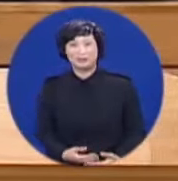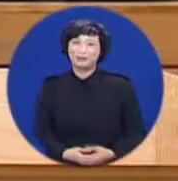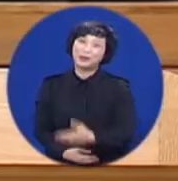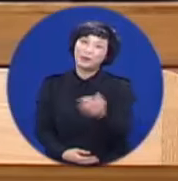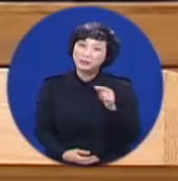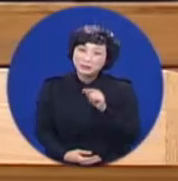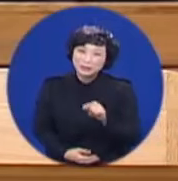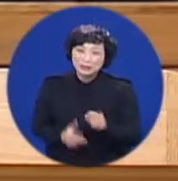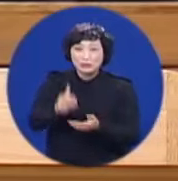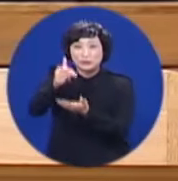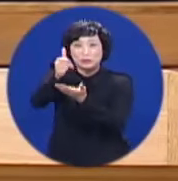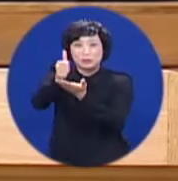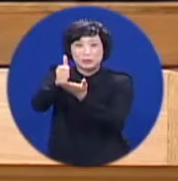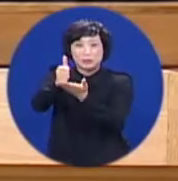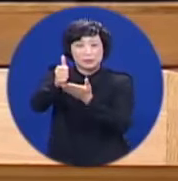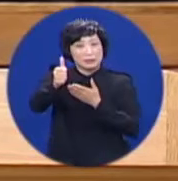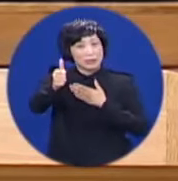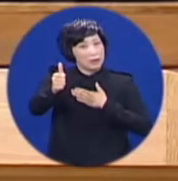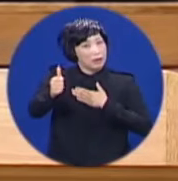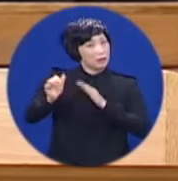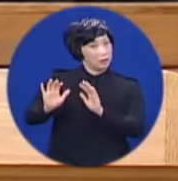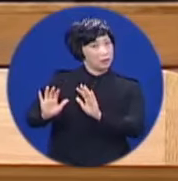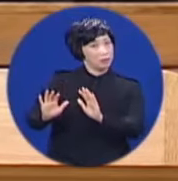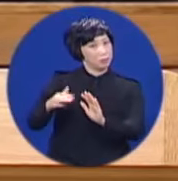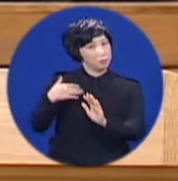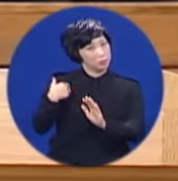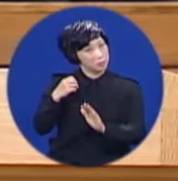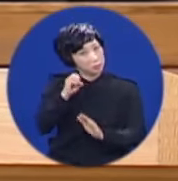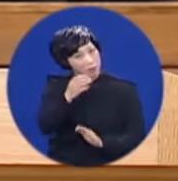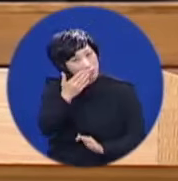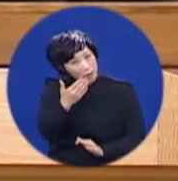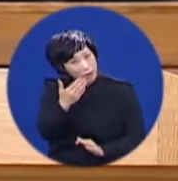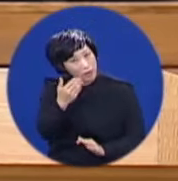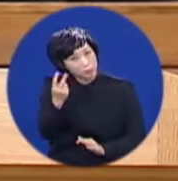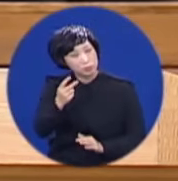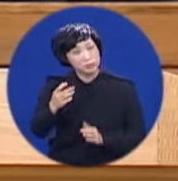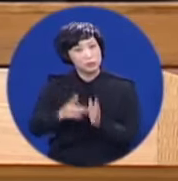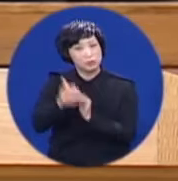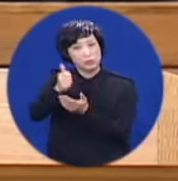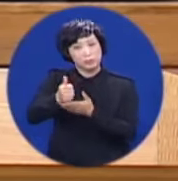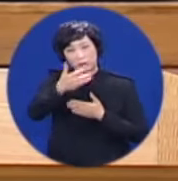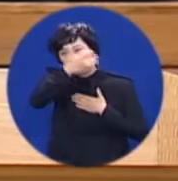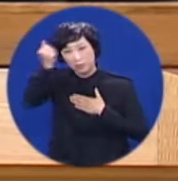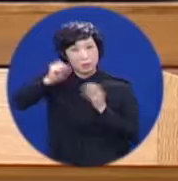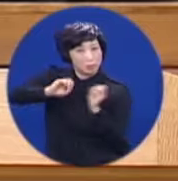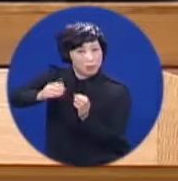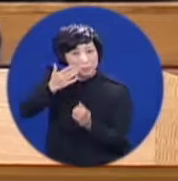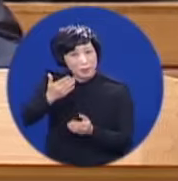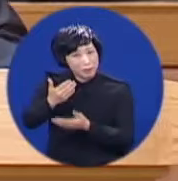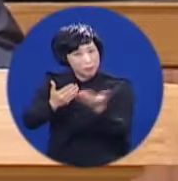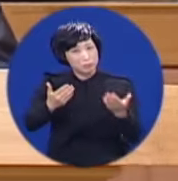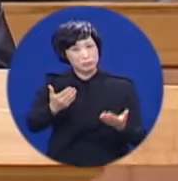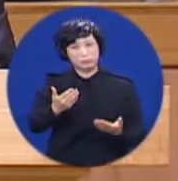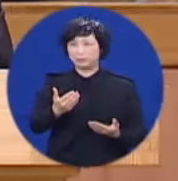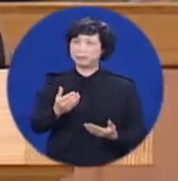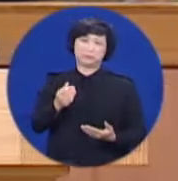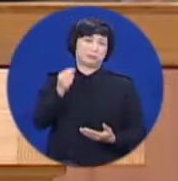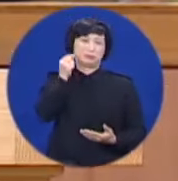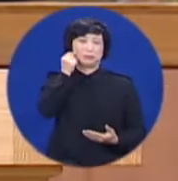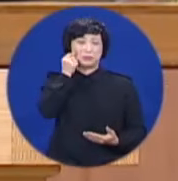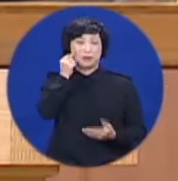어떻게 이 주님을 부인하고 버릴 수 있느냐.